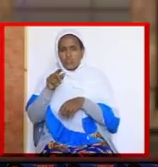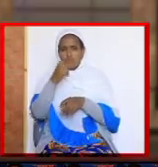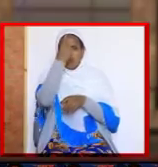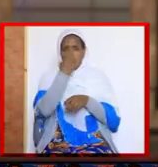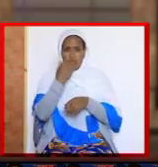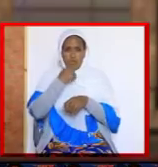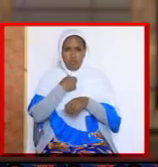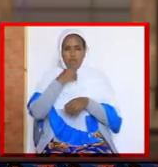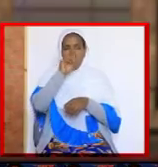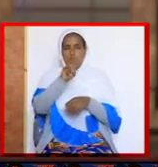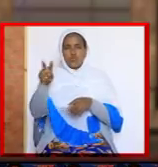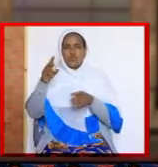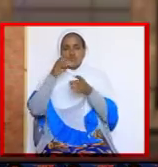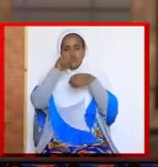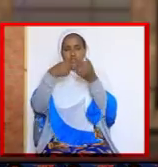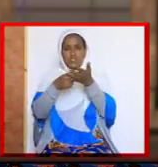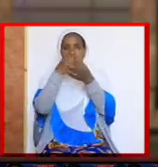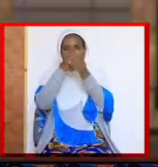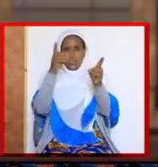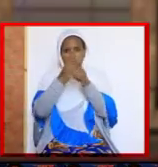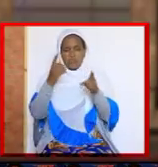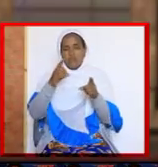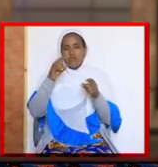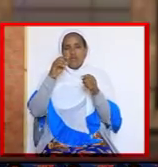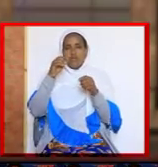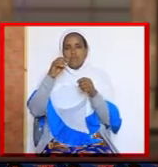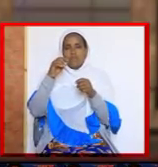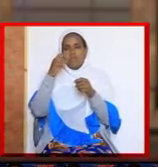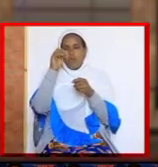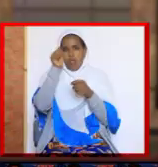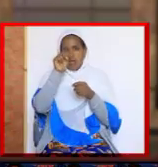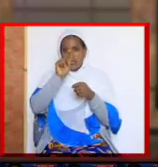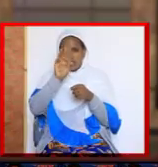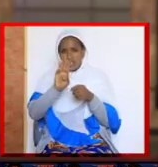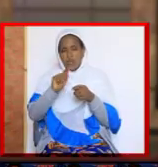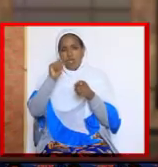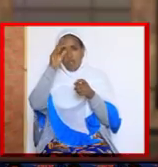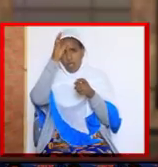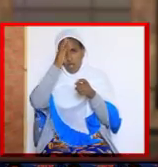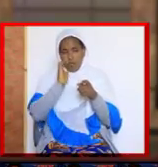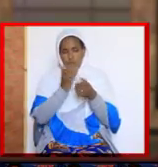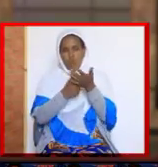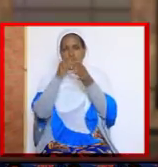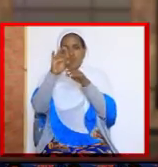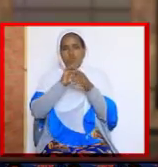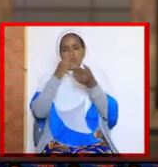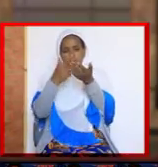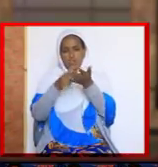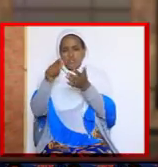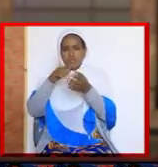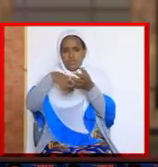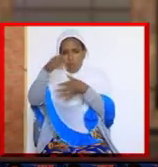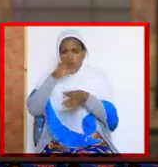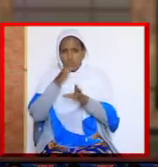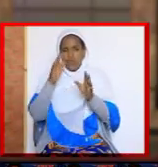22 ሆኑ ለሚለው ደግሞ 22ቱ ስነ ፍጥረትና በ22ቱ አርዕስተ አበው በ22ቱ አሌፋት ፊደላት መስሎ ቅዱስ